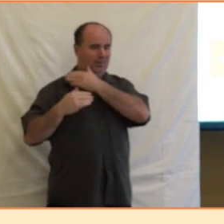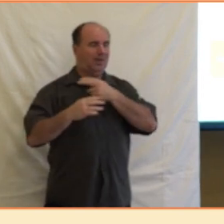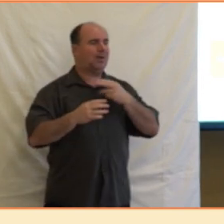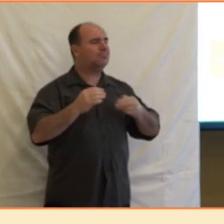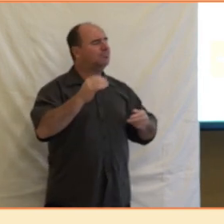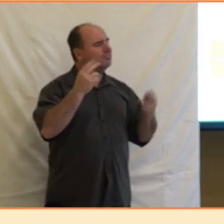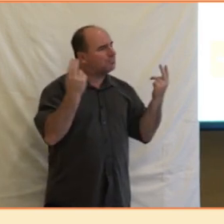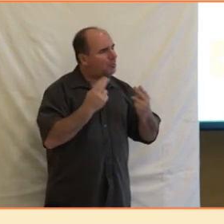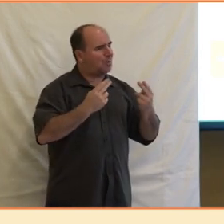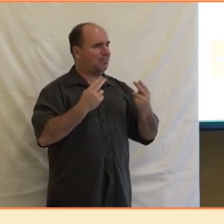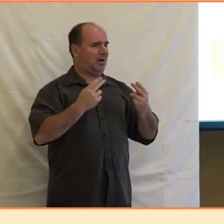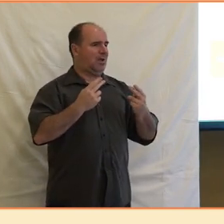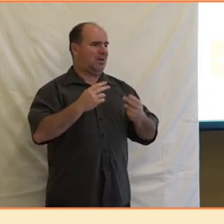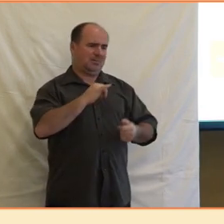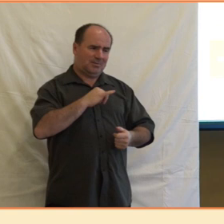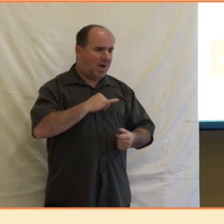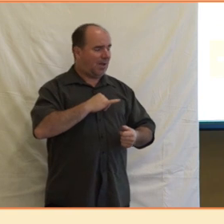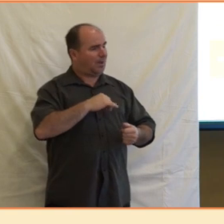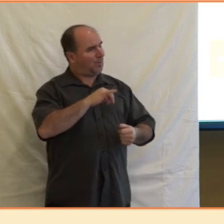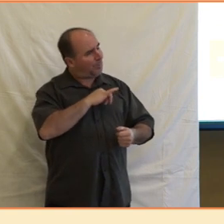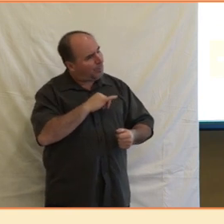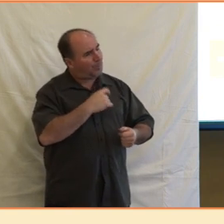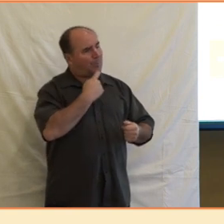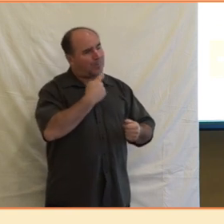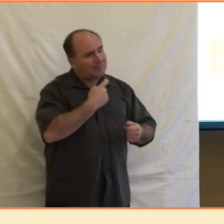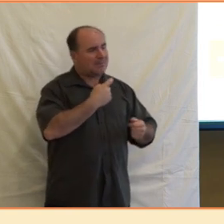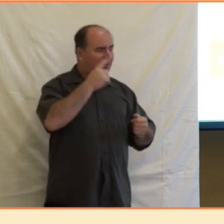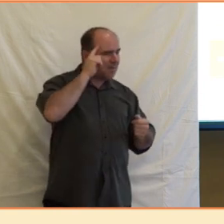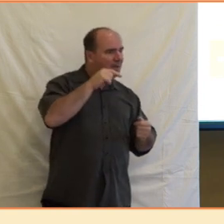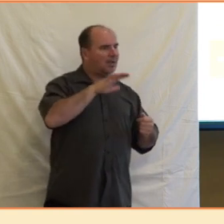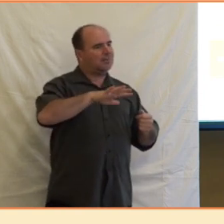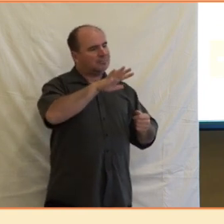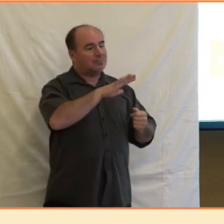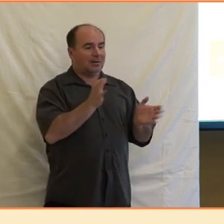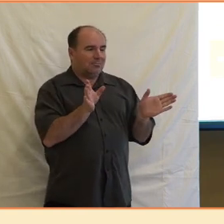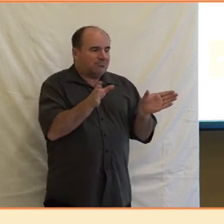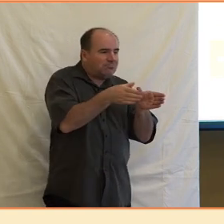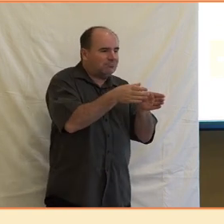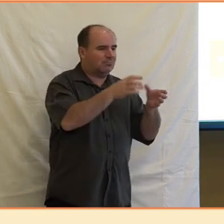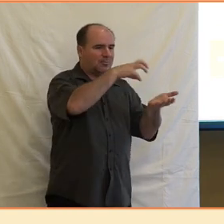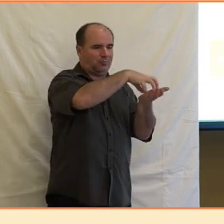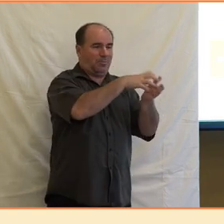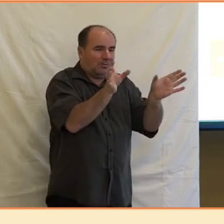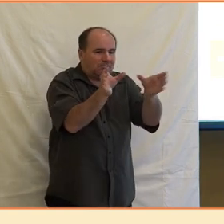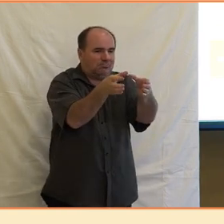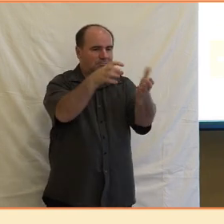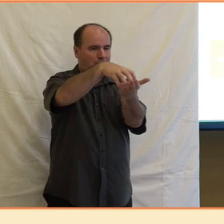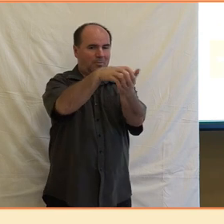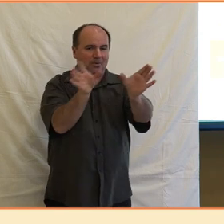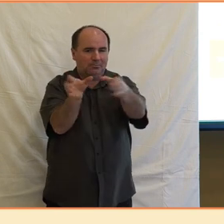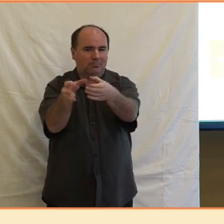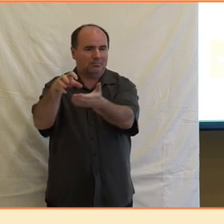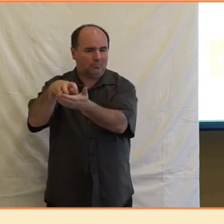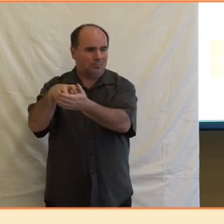preferencemi. A tedy lidé jsou jaksi škatulkováni do určitých boxíků a ten obsah je jim přizpůsobován